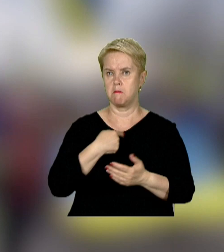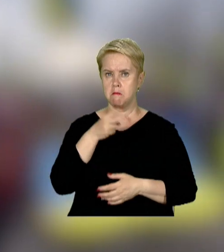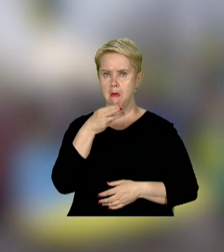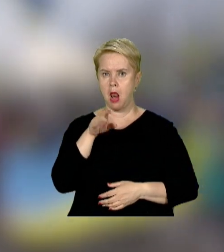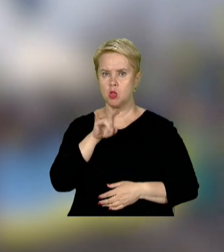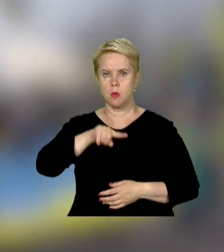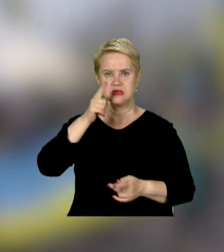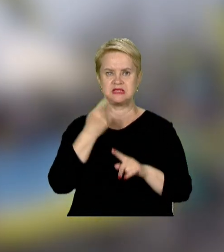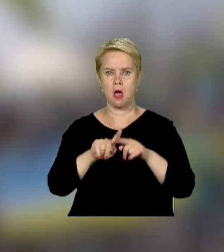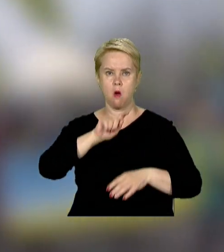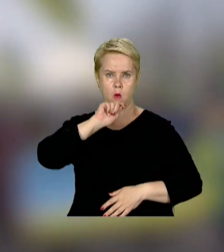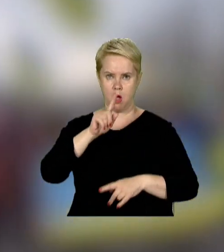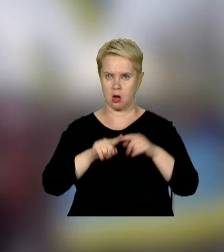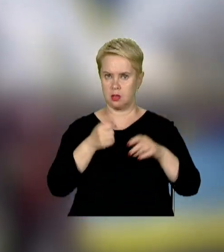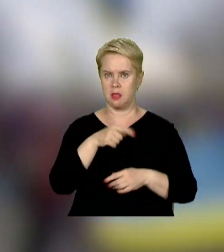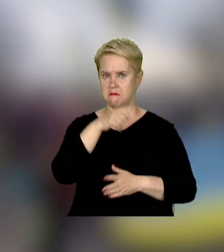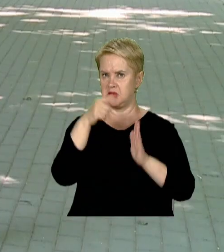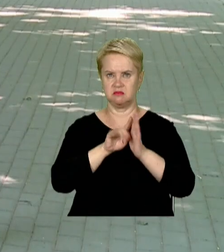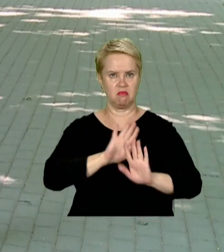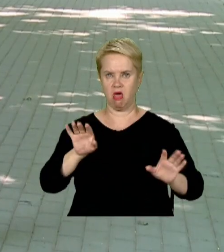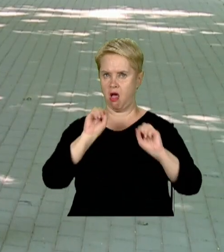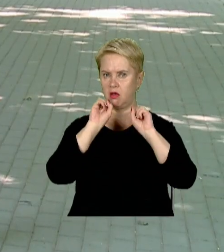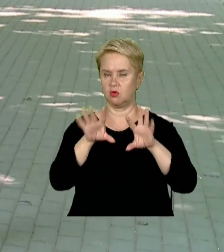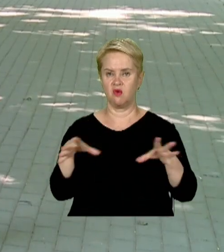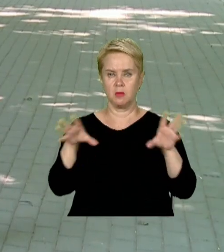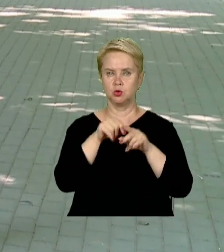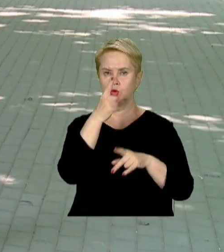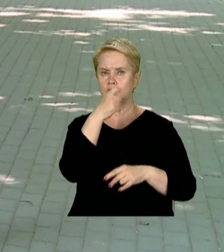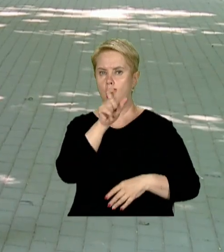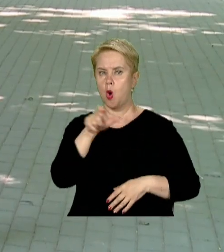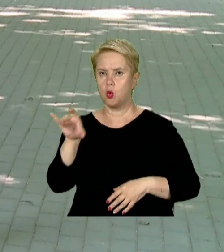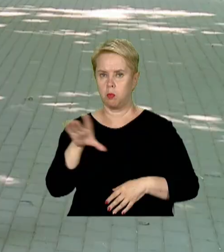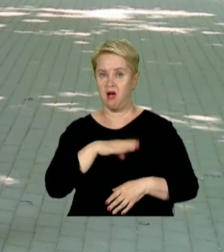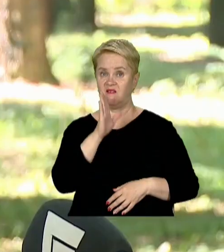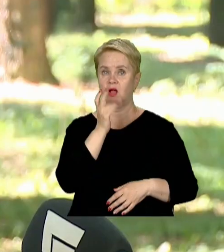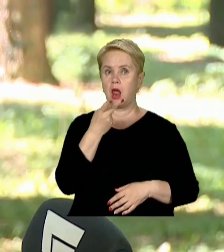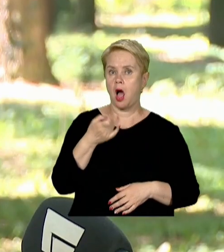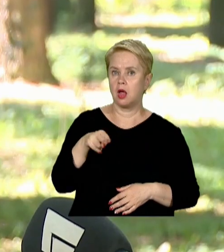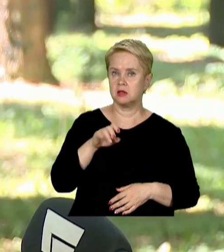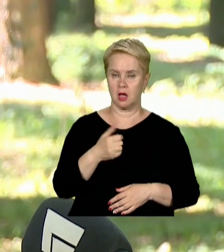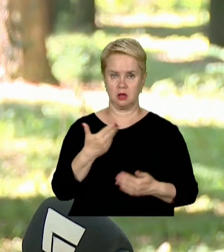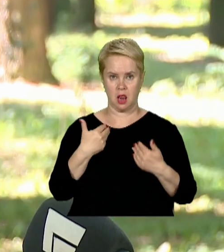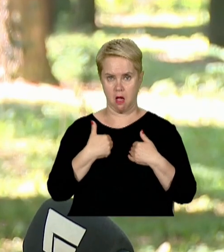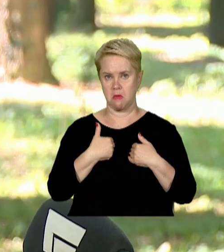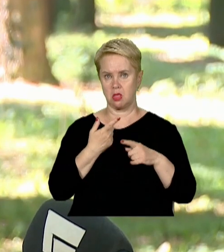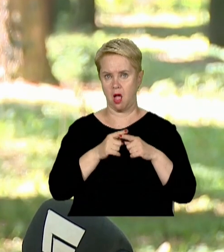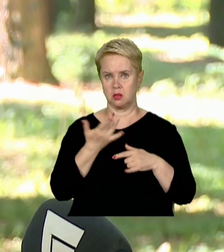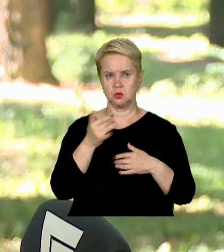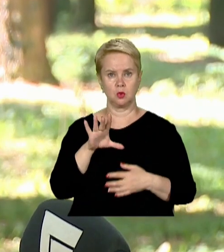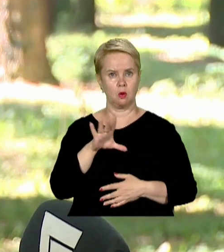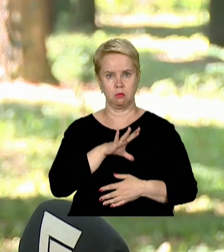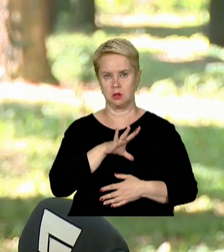це Україна. І рідне місто так просто не віддадуть. Разом з сотнями людей там була і влада. Для мене це настільки